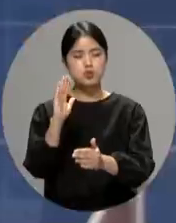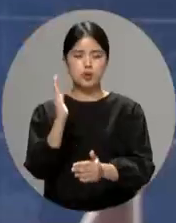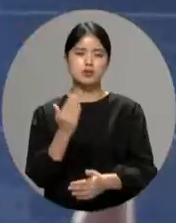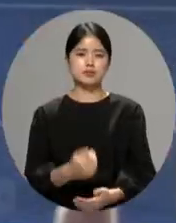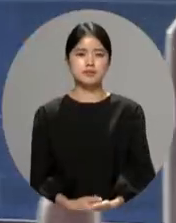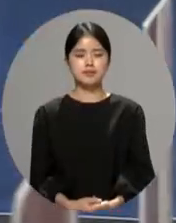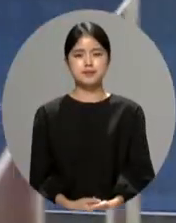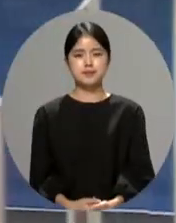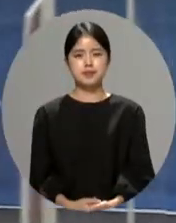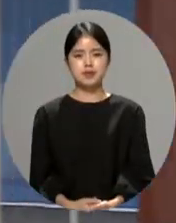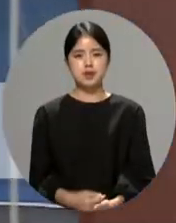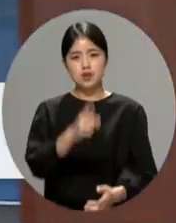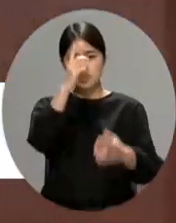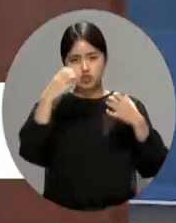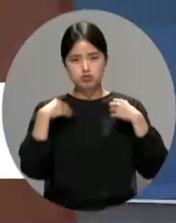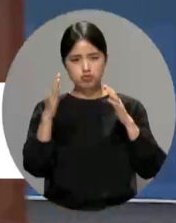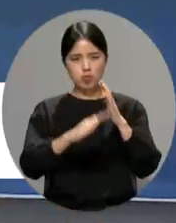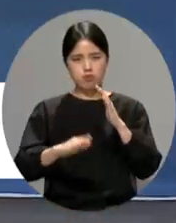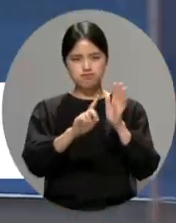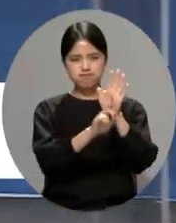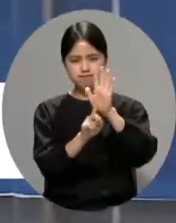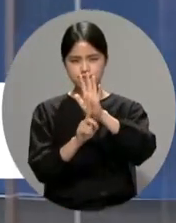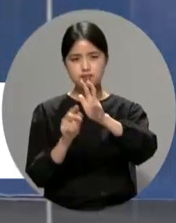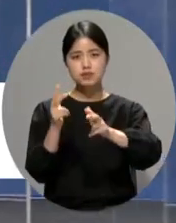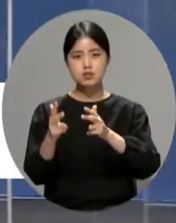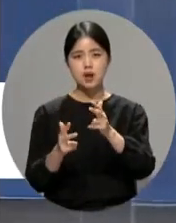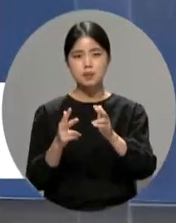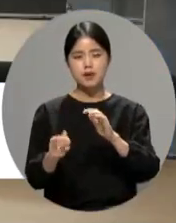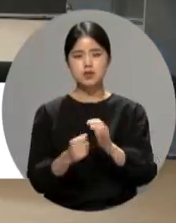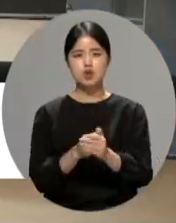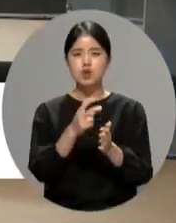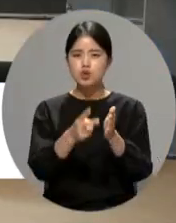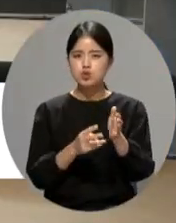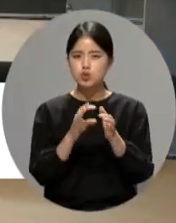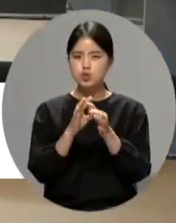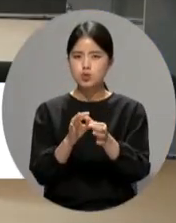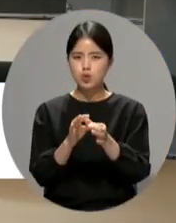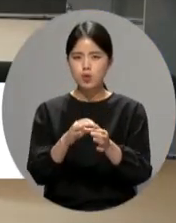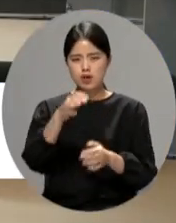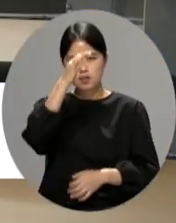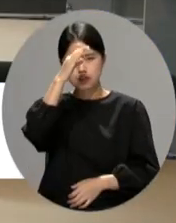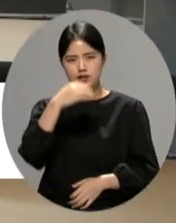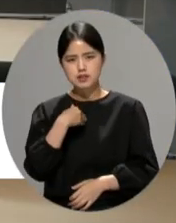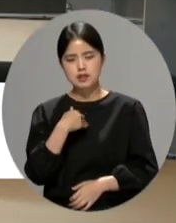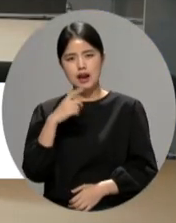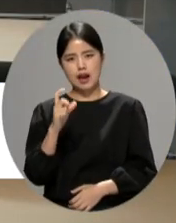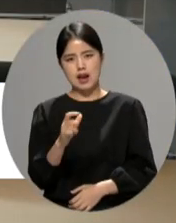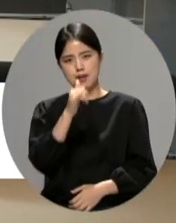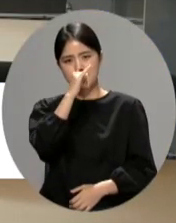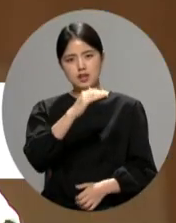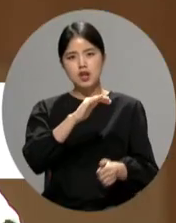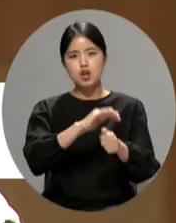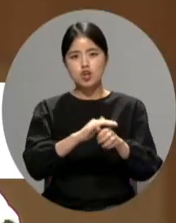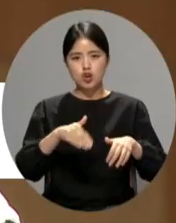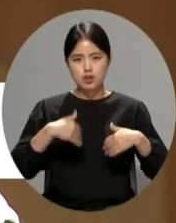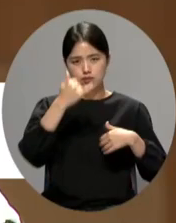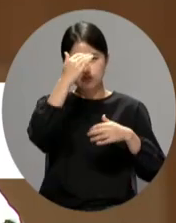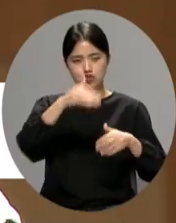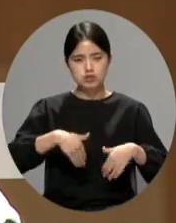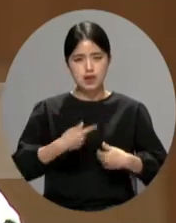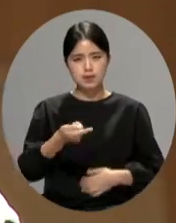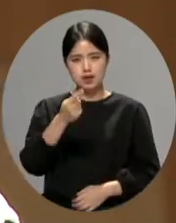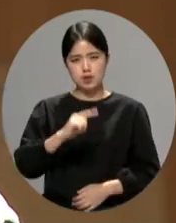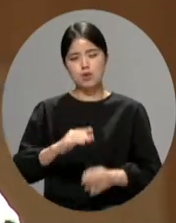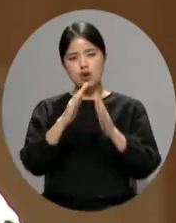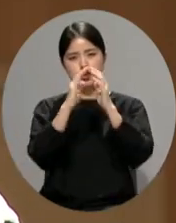됐습니다. 정부 공모 사업에서 철도 관련 기반 시설의 강점 등을 내세운 경남과 충남에 앞서